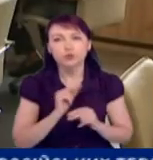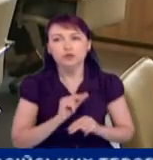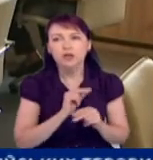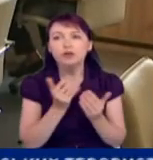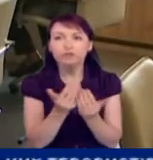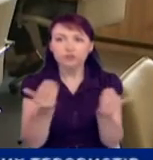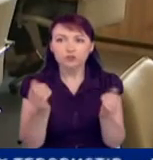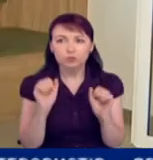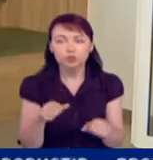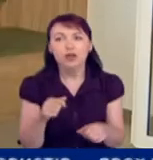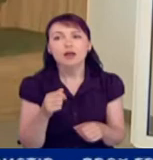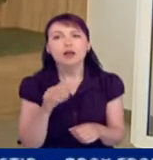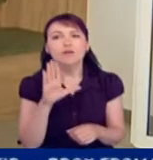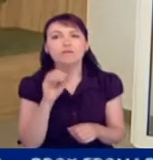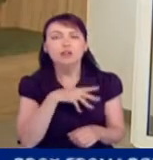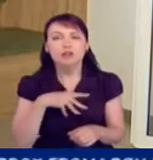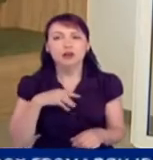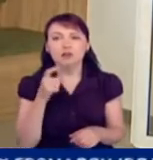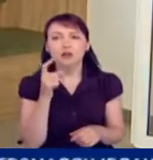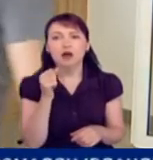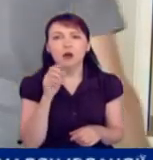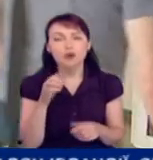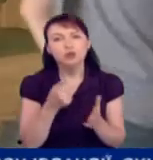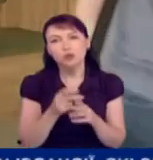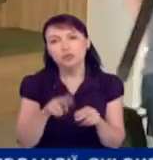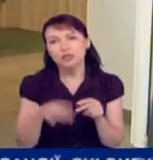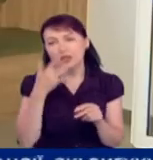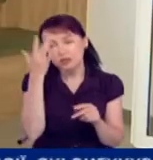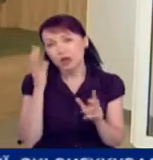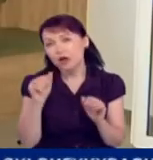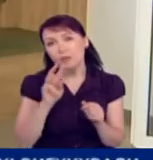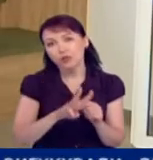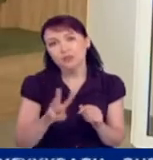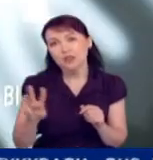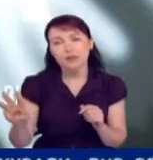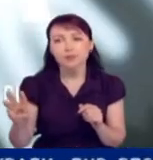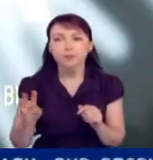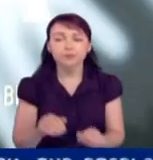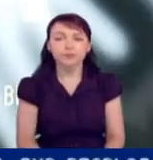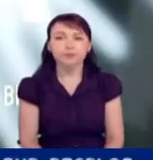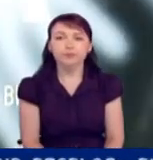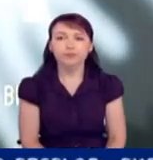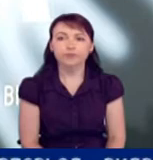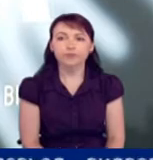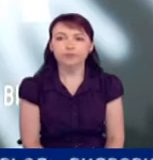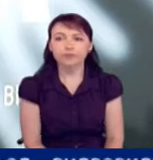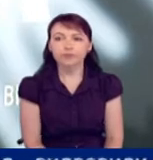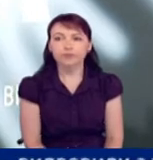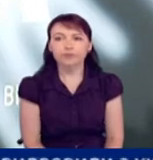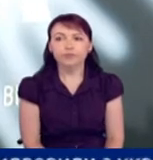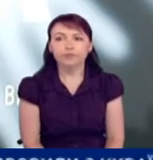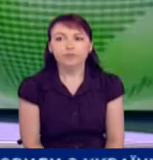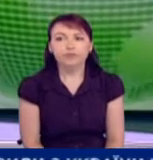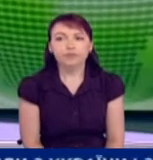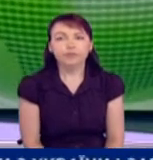у ветеран-хабі до кінця літа, а якщо немає часу на відвідини, то на сайті проєкту. Ольга Киселевич, Олег Мартинюк, телеканал «Київ».